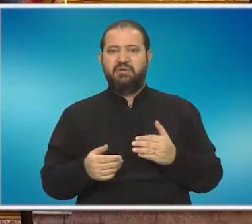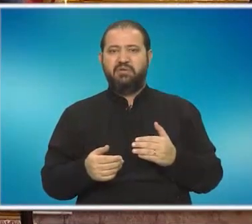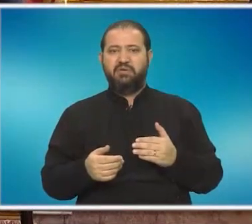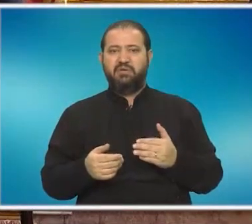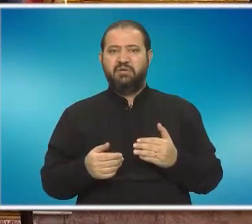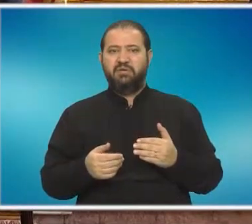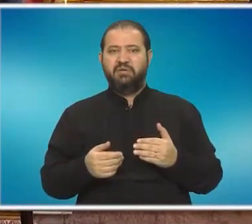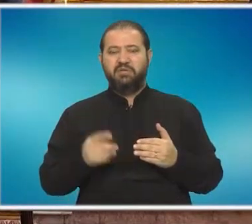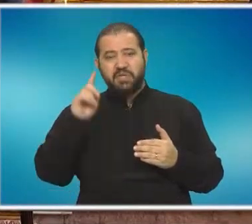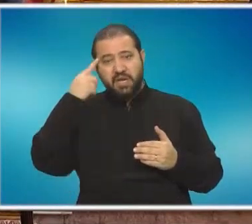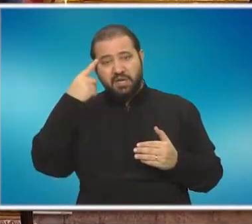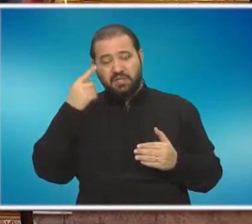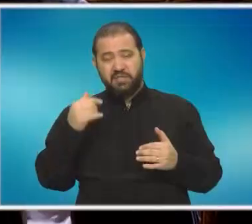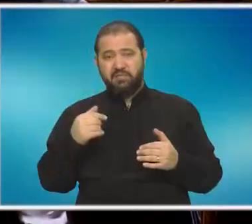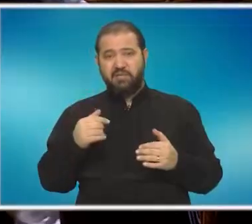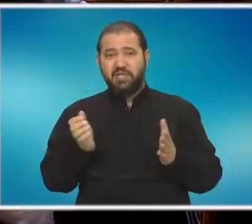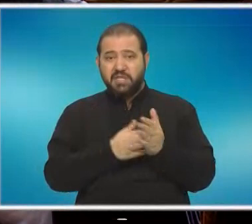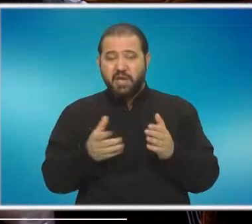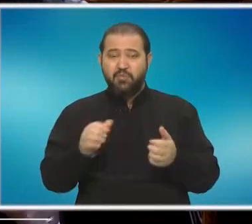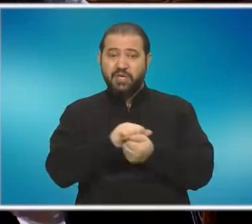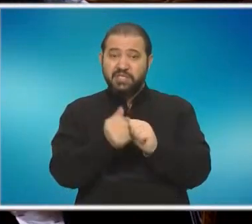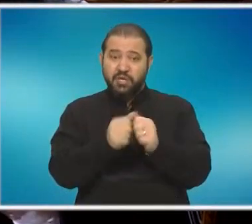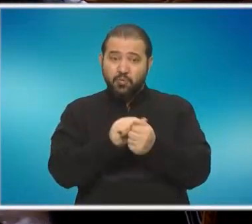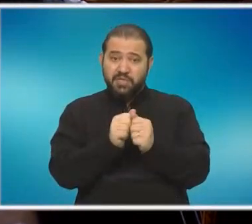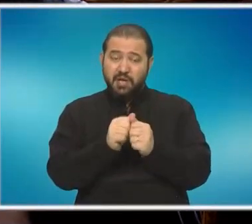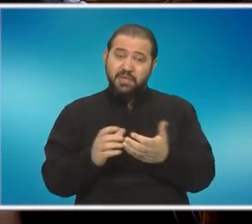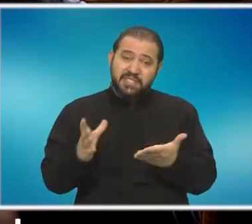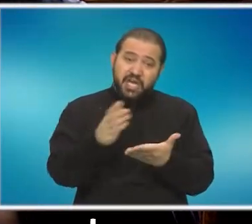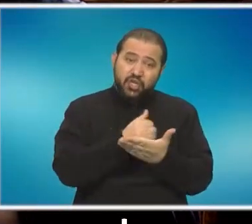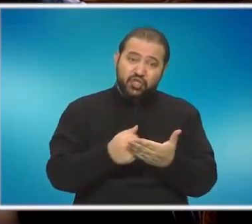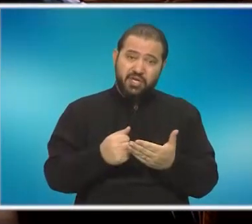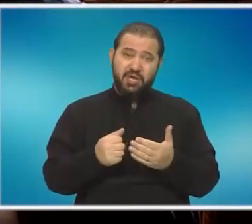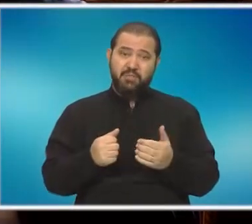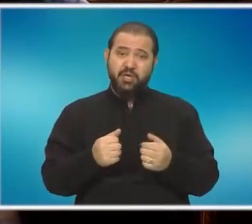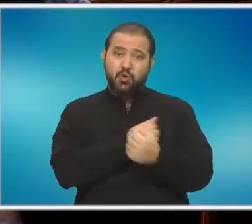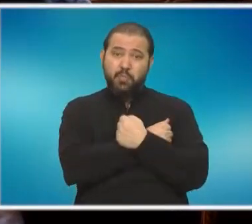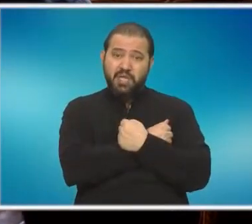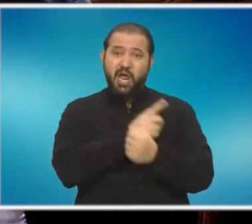secularizate, în fața unei lumi care are tendința a întoarce spatele lui Hristos.